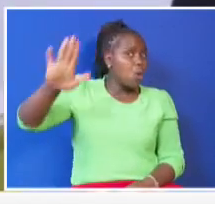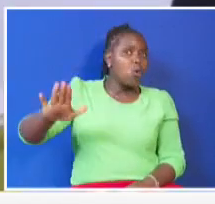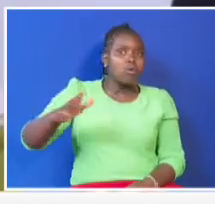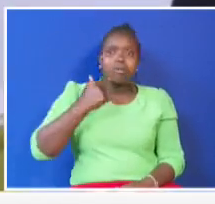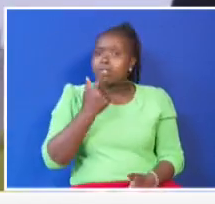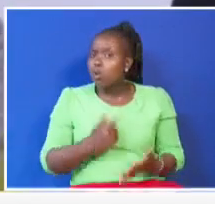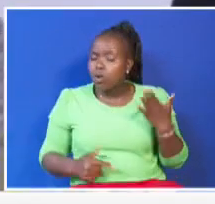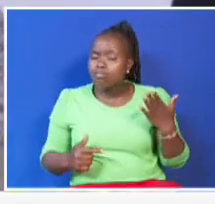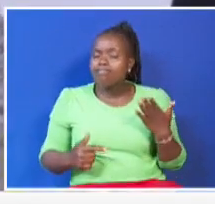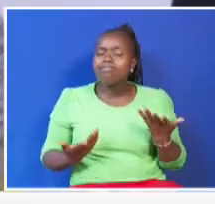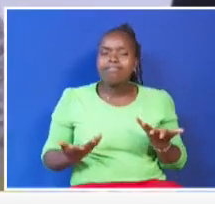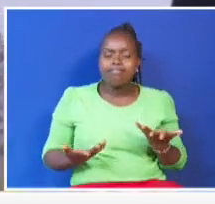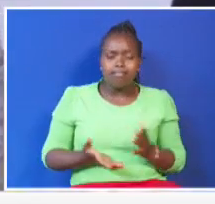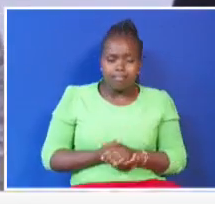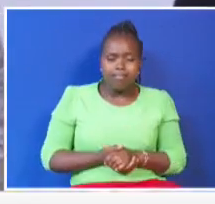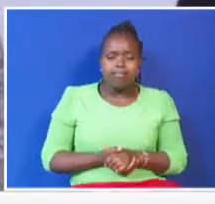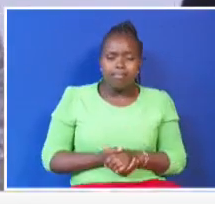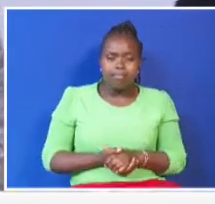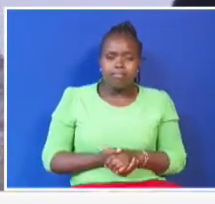huko,